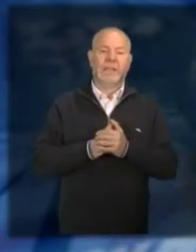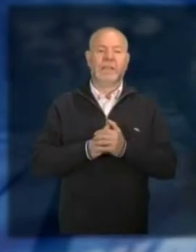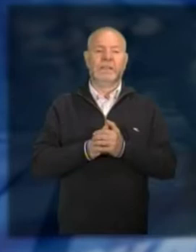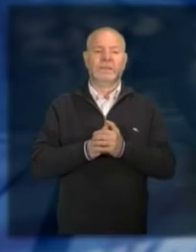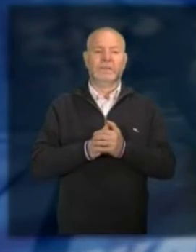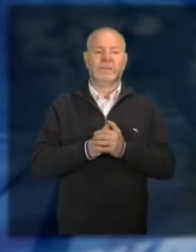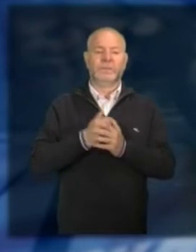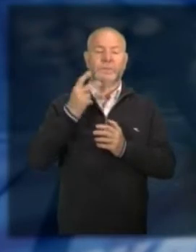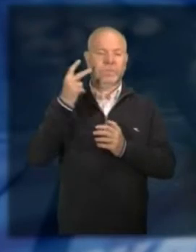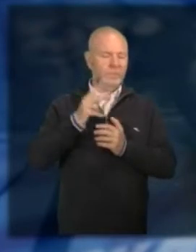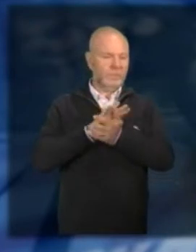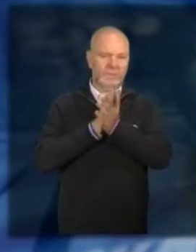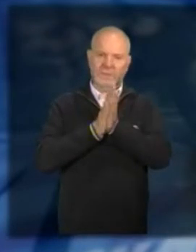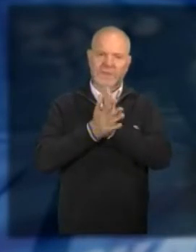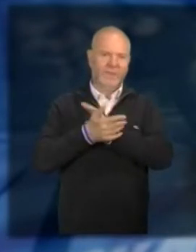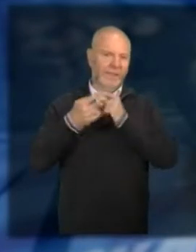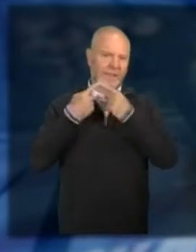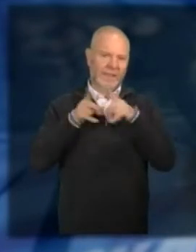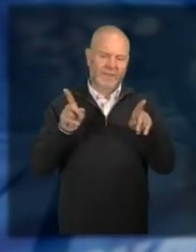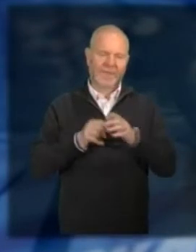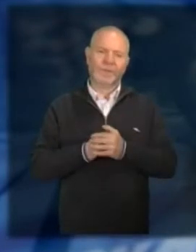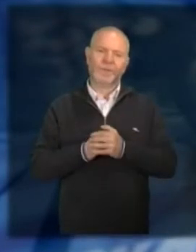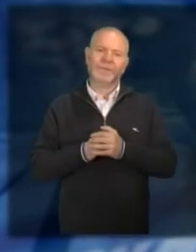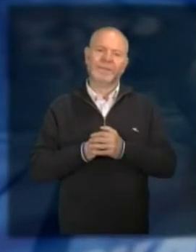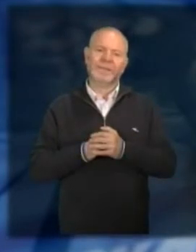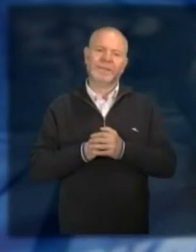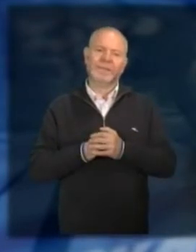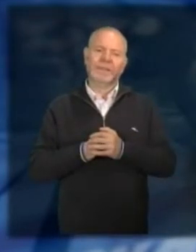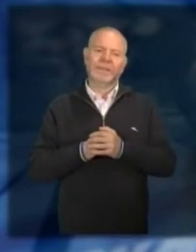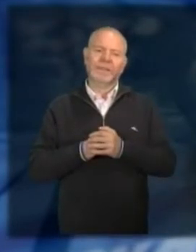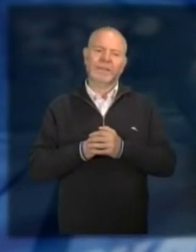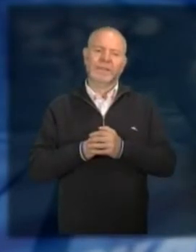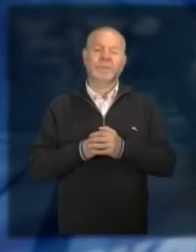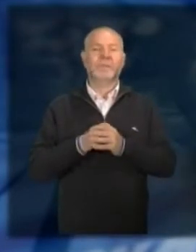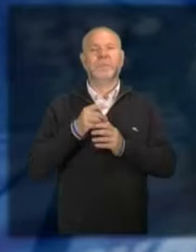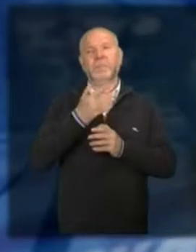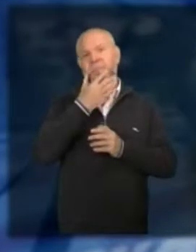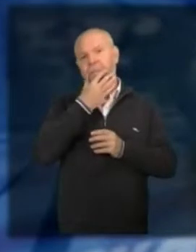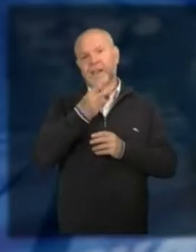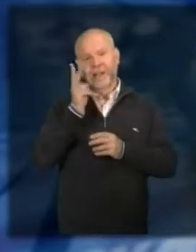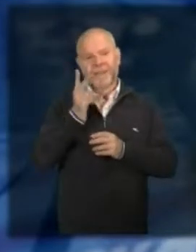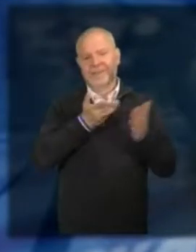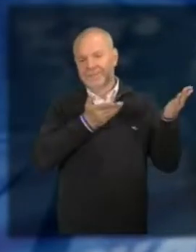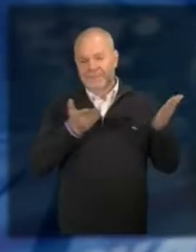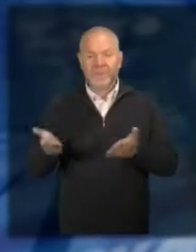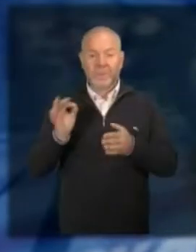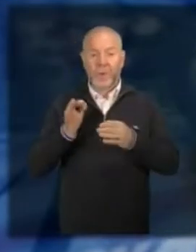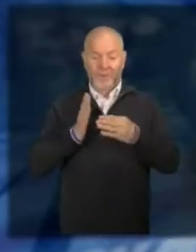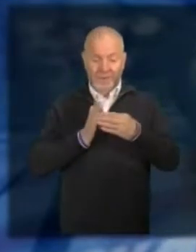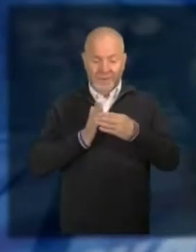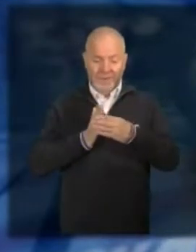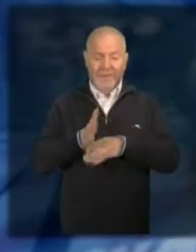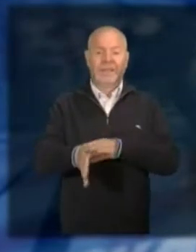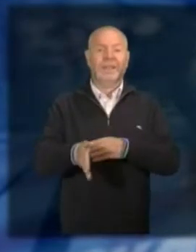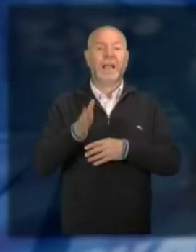porta sud della città muterà radicalmente il suo volto. Un intervento che vuol rendere più accogliente il viale che vede l'accesso ad Aruna della maggior parte dei